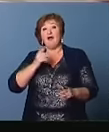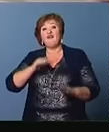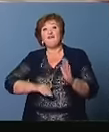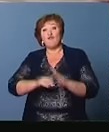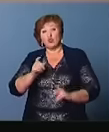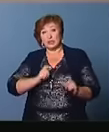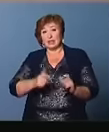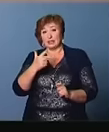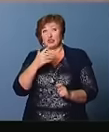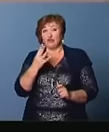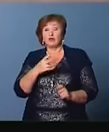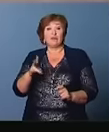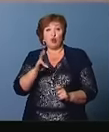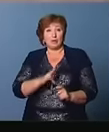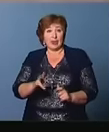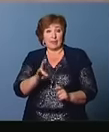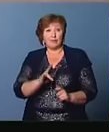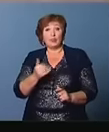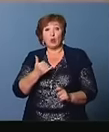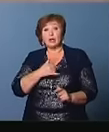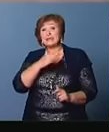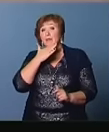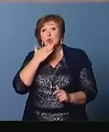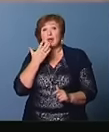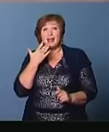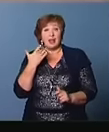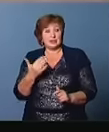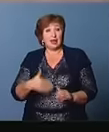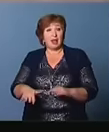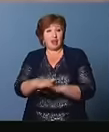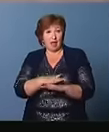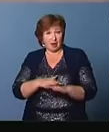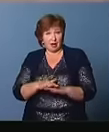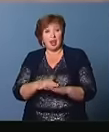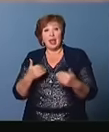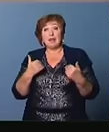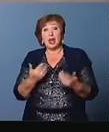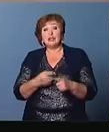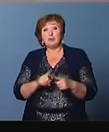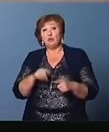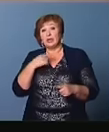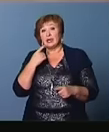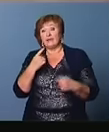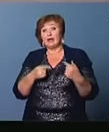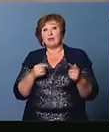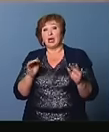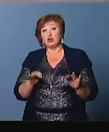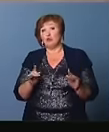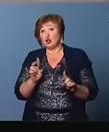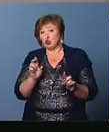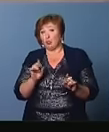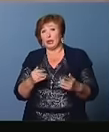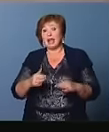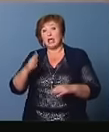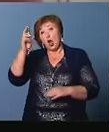4 ноября. У нас же Россия многонациональная страна получается. Вот этим и важен, что все